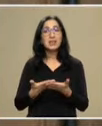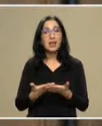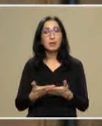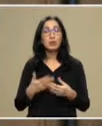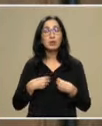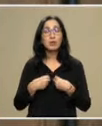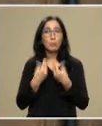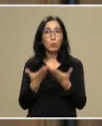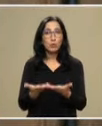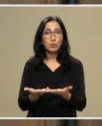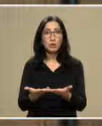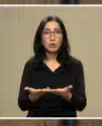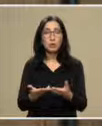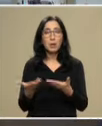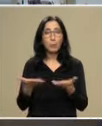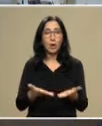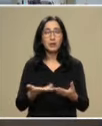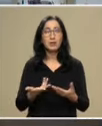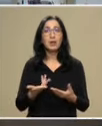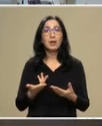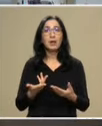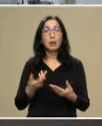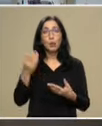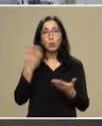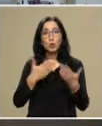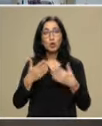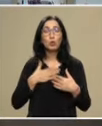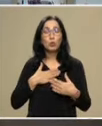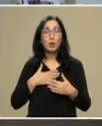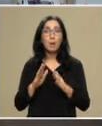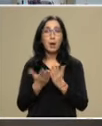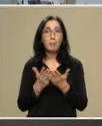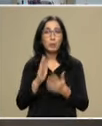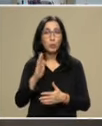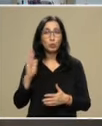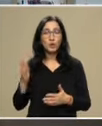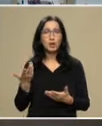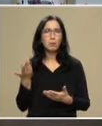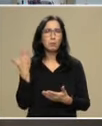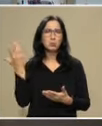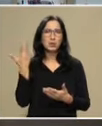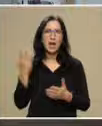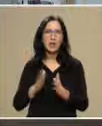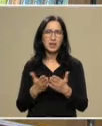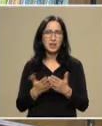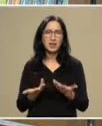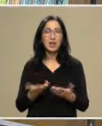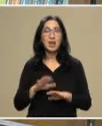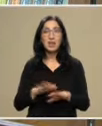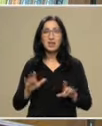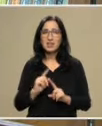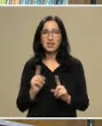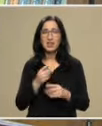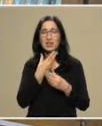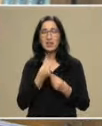на поканата да се включат в инициативата. Училището разполага с библиотека, но по-скоро класически стари издания. Децата